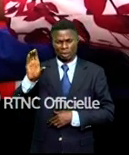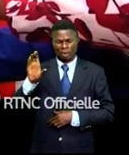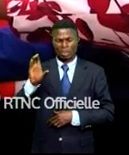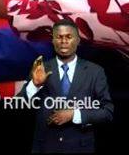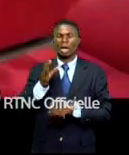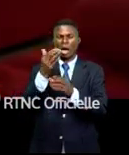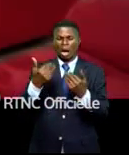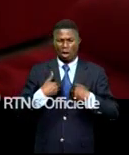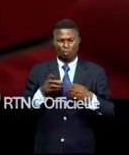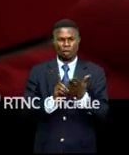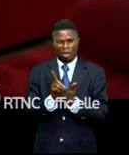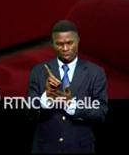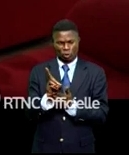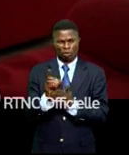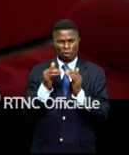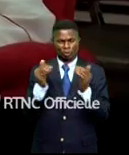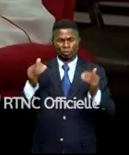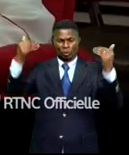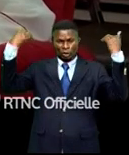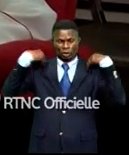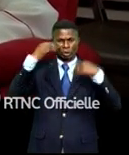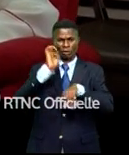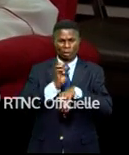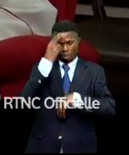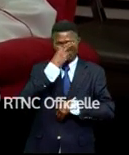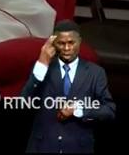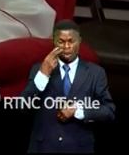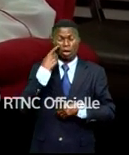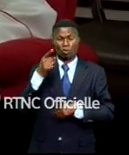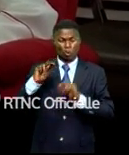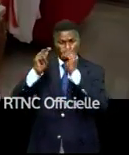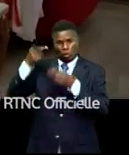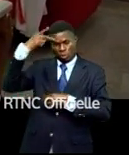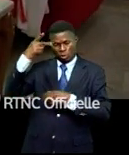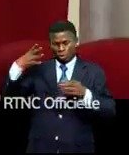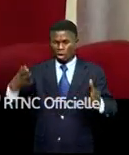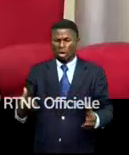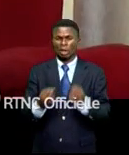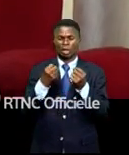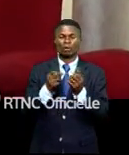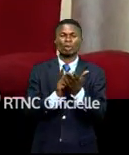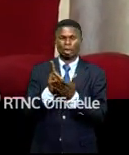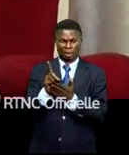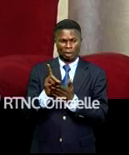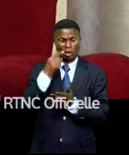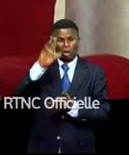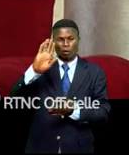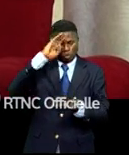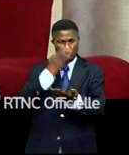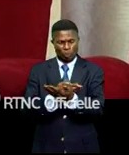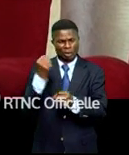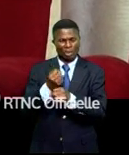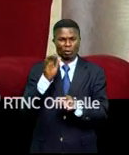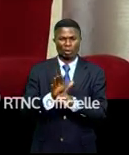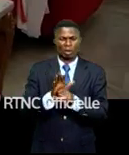dans ses droits. Le prince de l'Église se réjouit de voir la FDCA recouvrer ses droits et souhaite voir son fils travailler